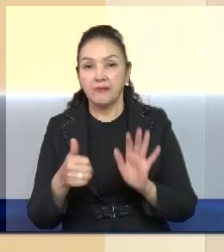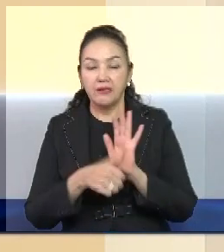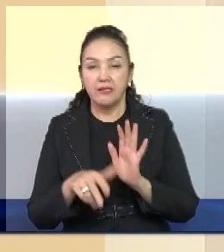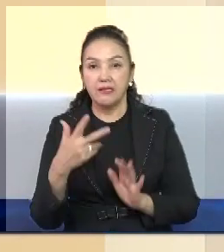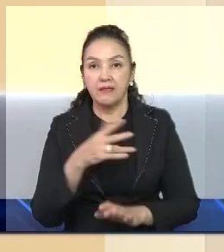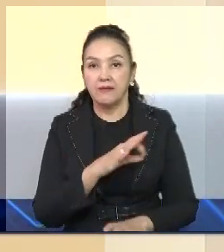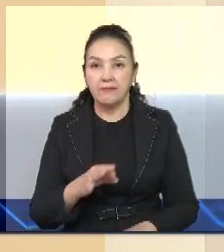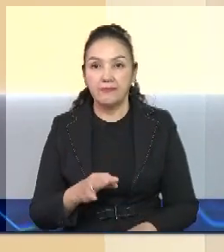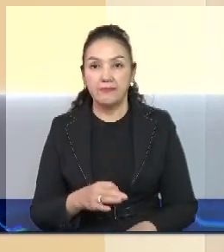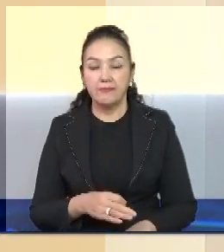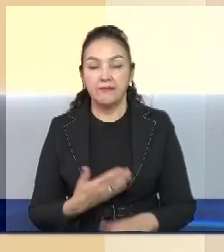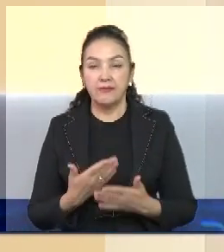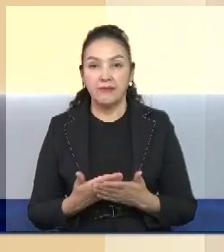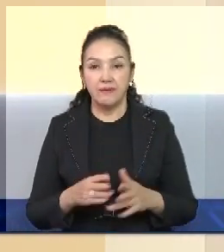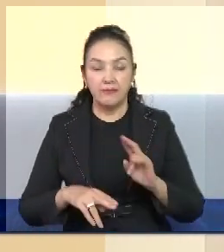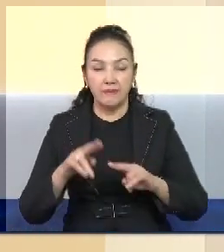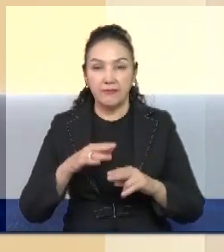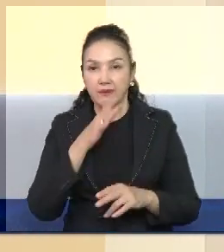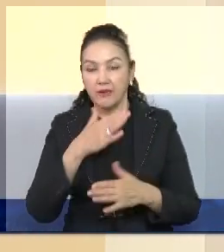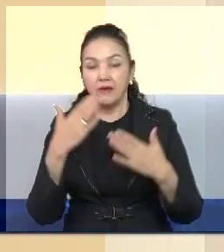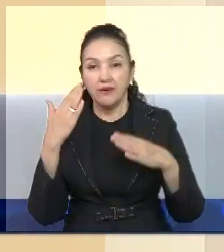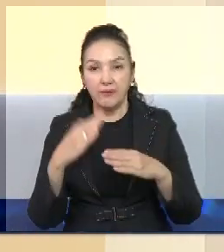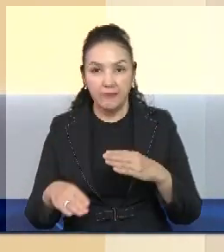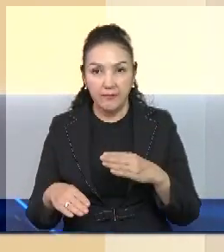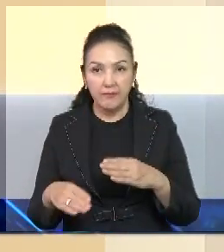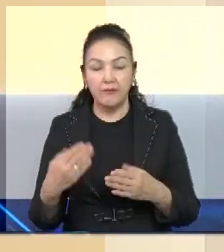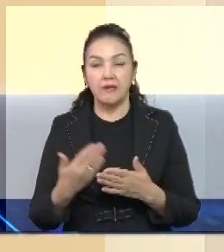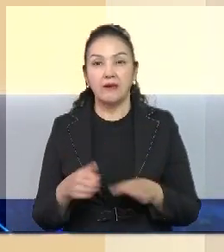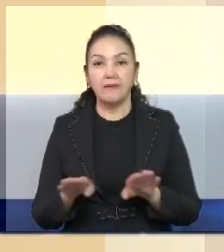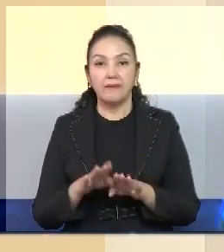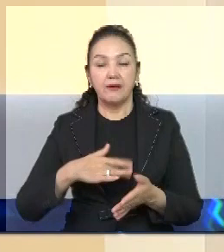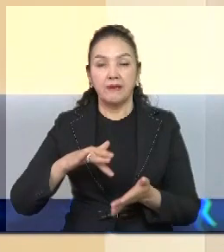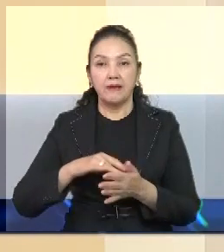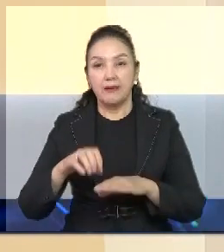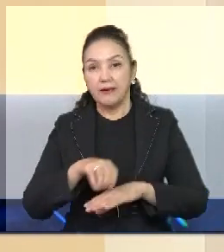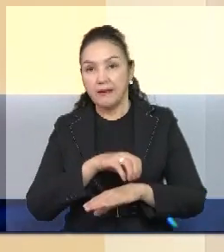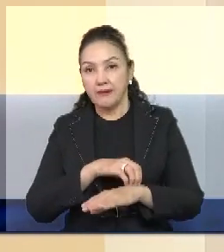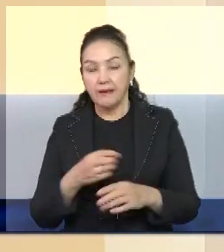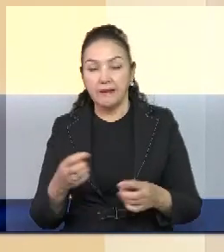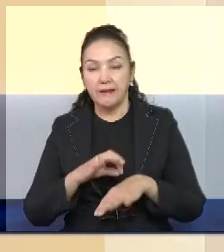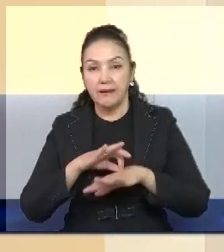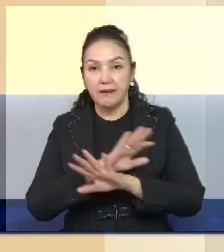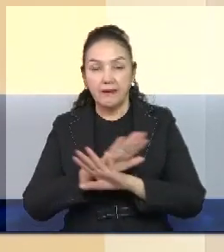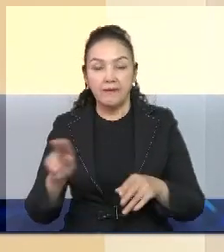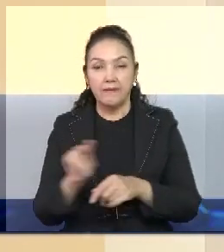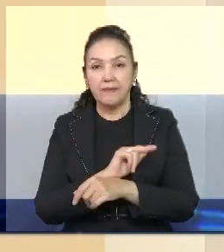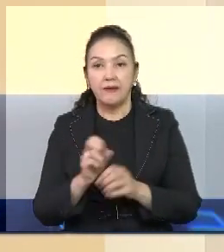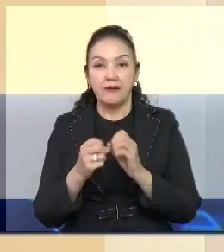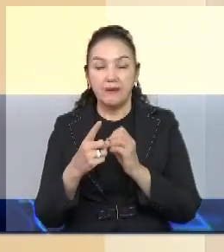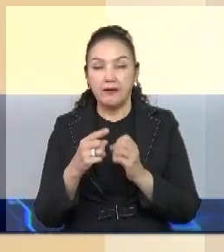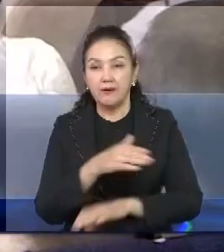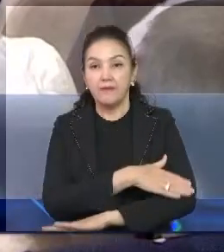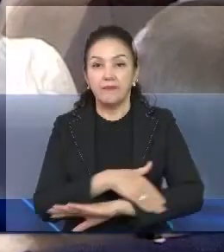63 процента при этом строительный сезон уже заканчивается та же городским акиматом не был проведён ремонт 11